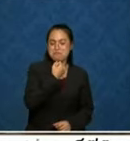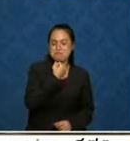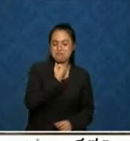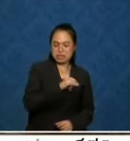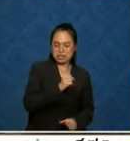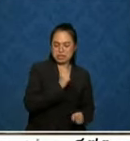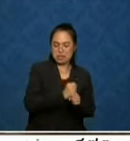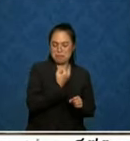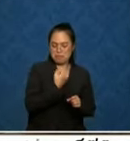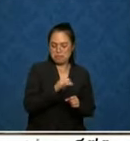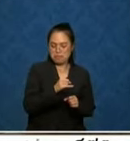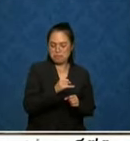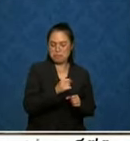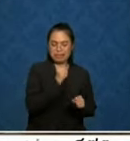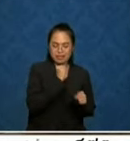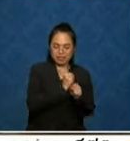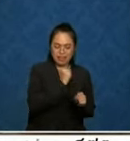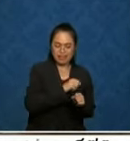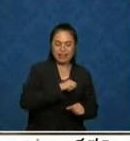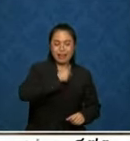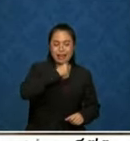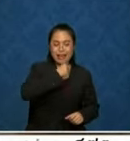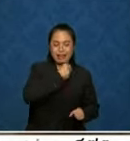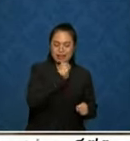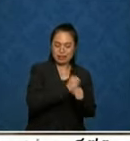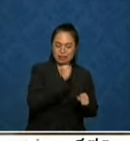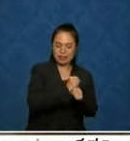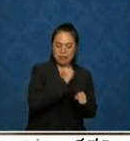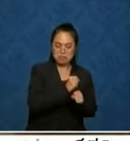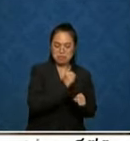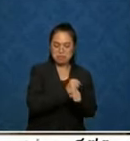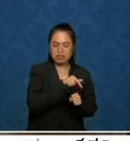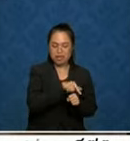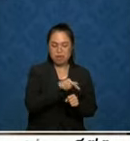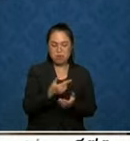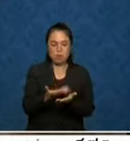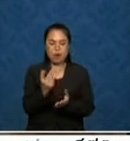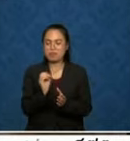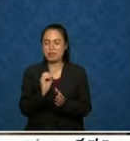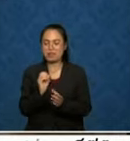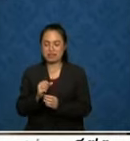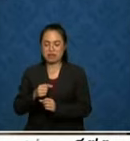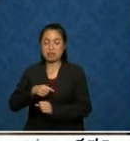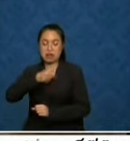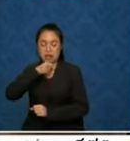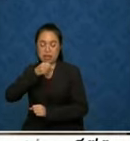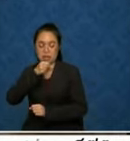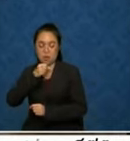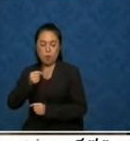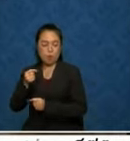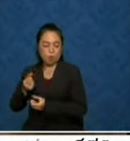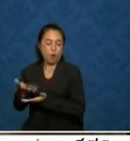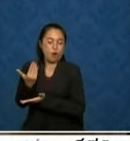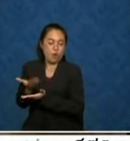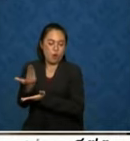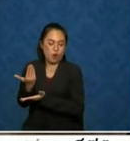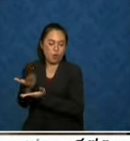ยแต่ถ้าขยันถูกที่ปีเดียวรวยออกเสียง3ครั้งว่ารวย